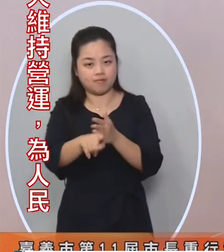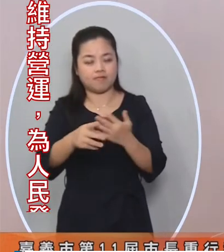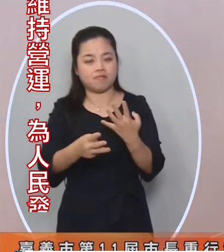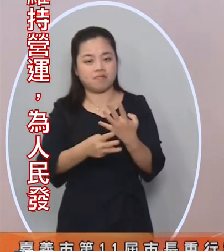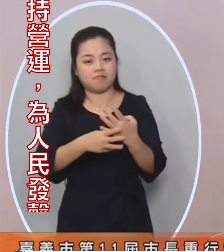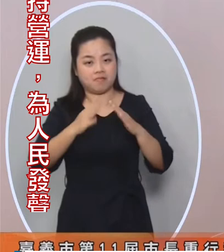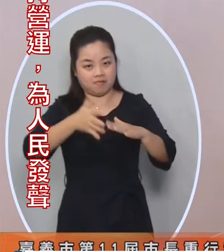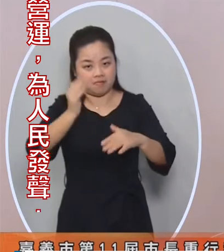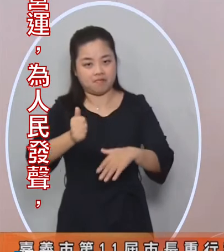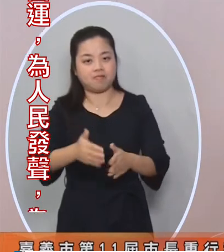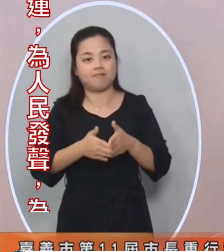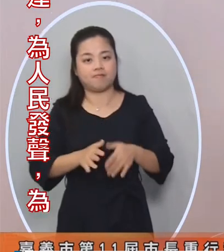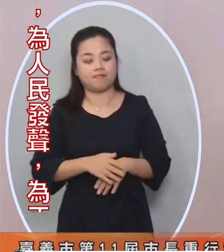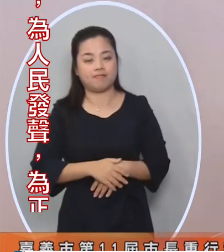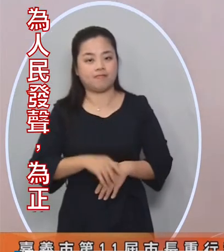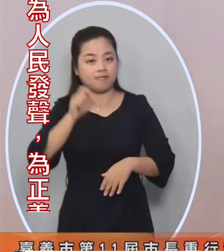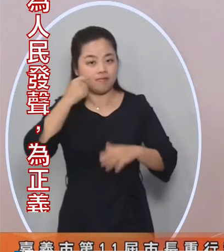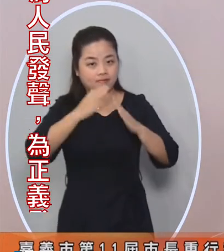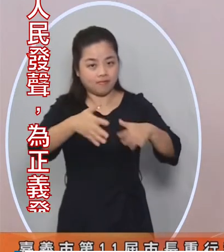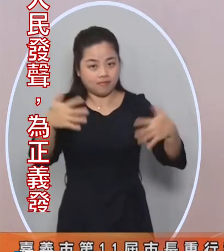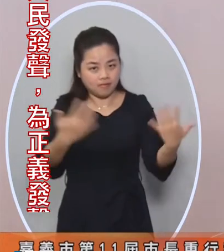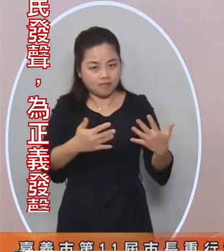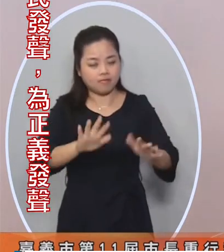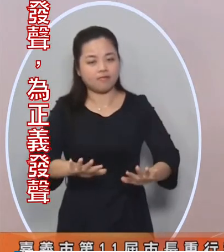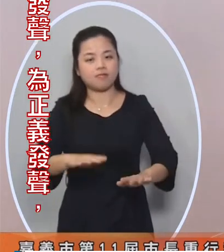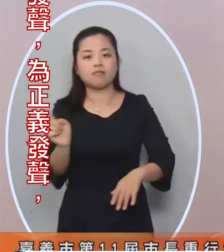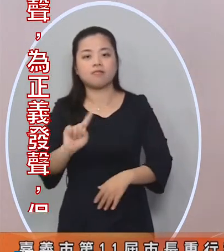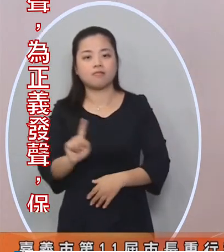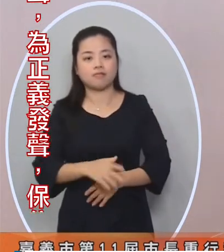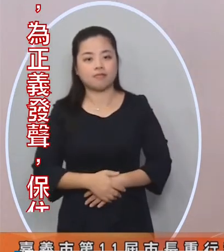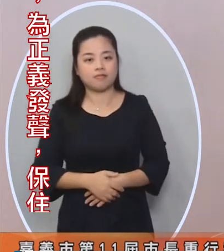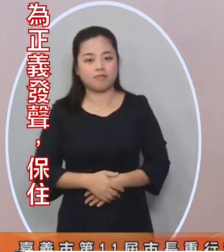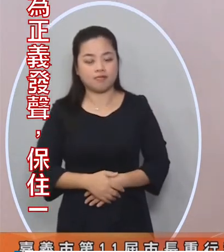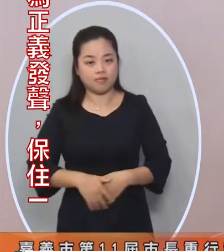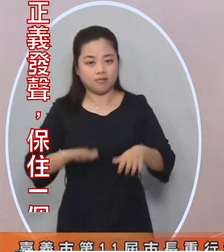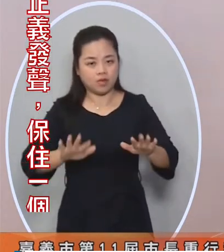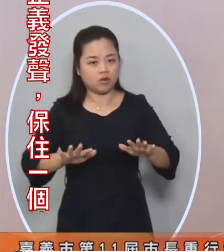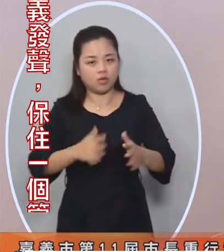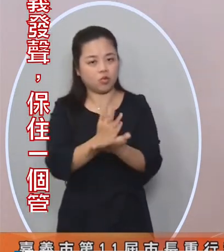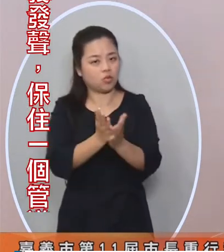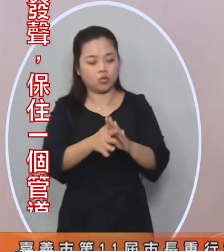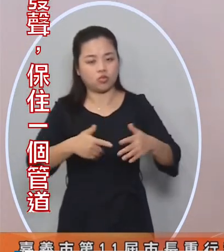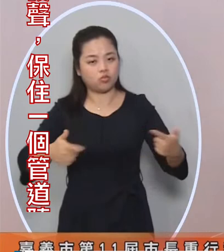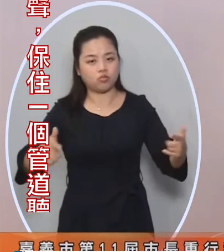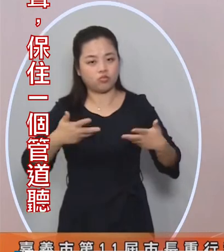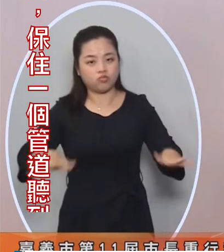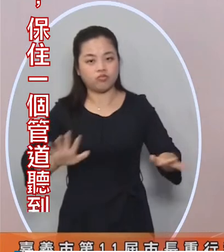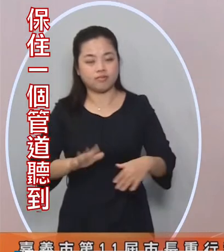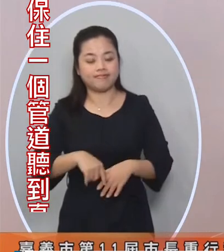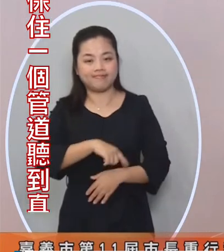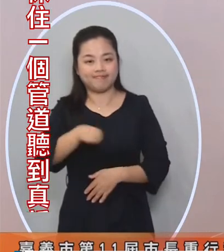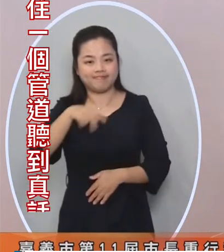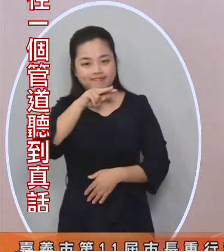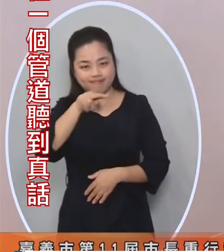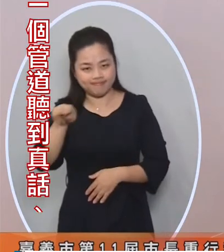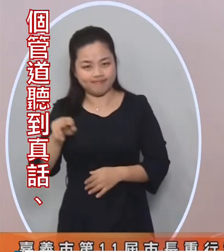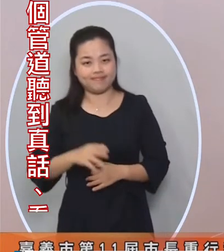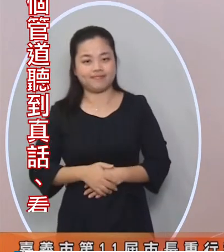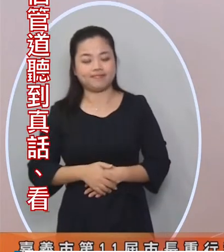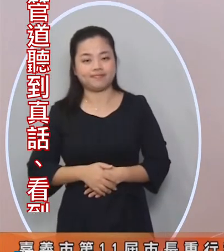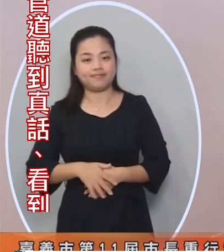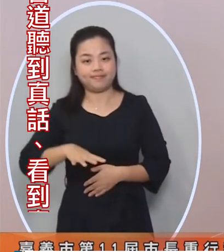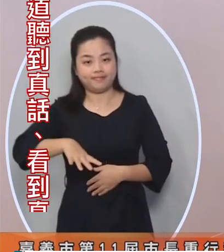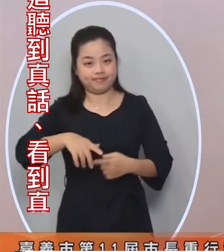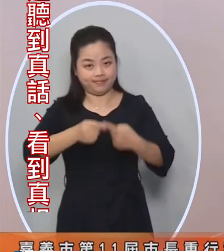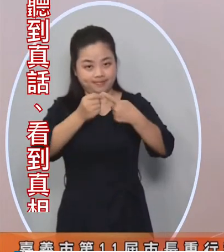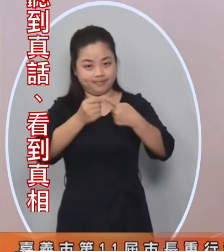场。嘉义市的问题，即摆有啥物呢？嘉义市的问题即摆真多。啊，咱来看，第一项，咱